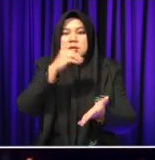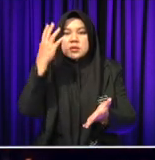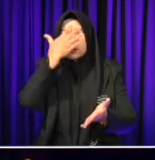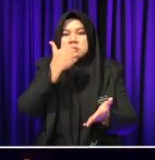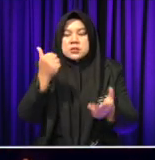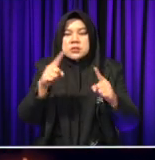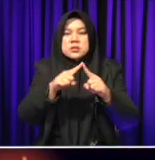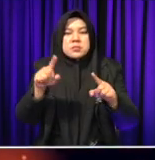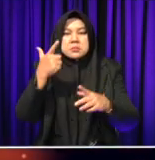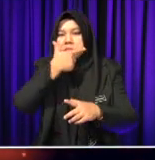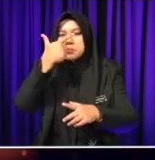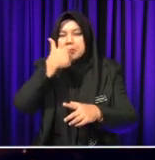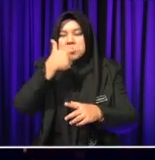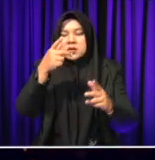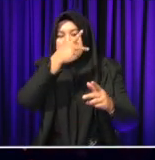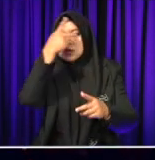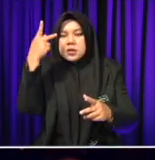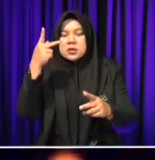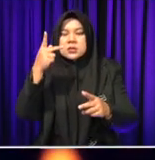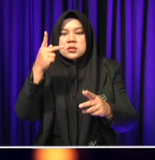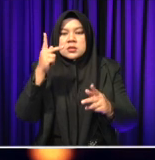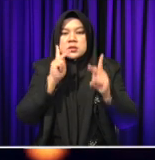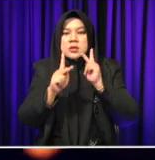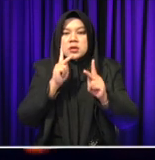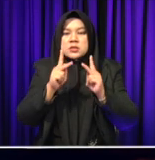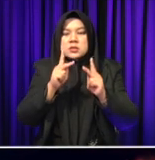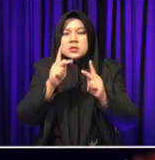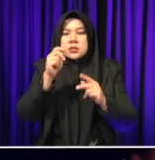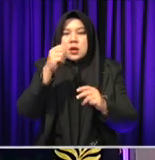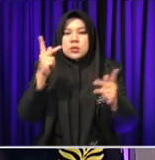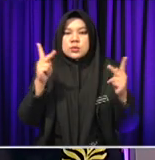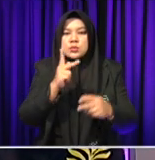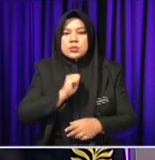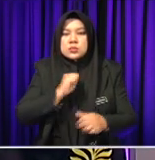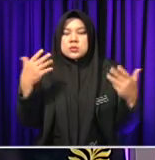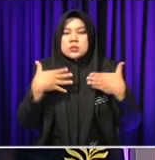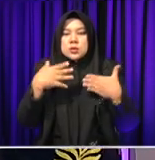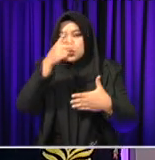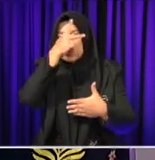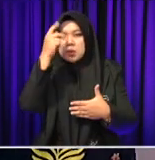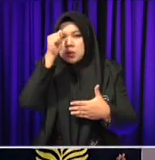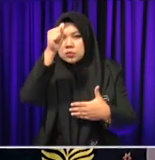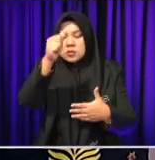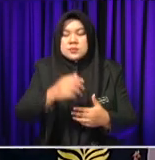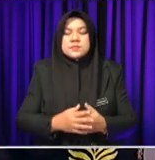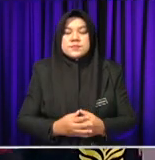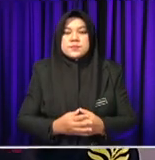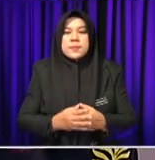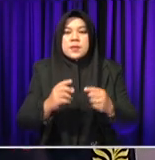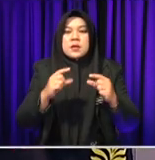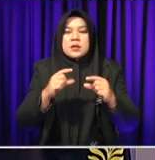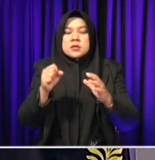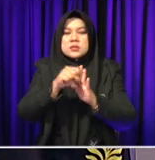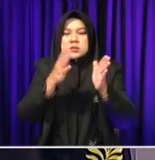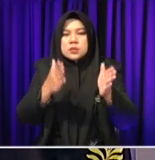berkata aku takut pada Allah Subhanahu waala oke bagus itu adalah golongan yang kelima azrin golongan yang seseorang apabila